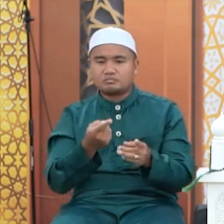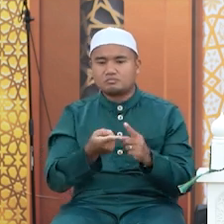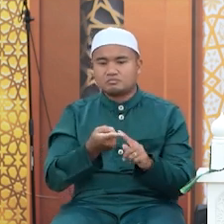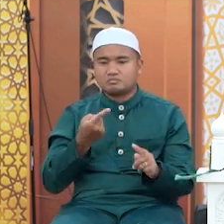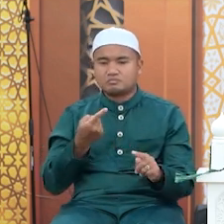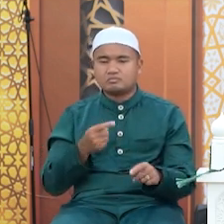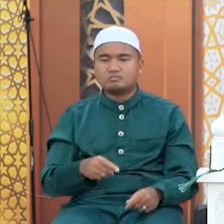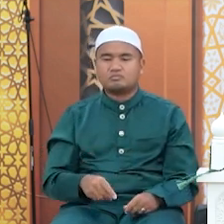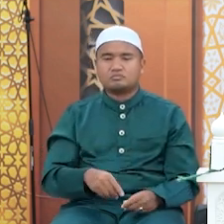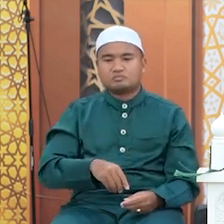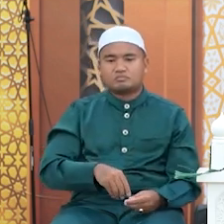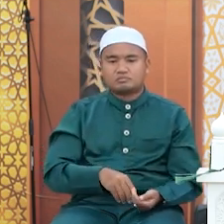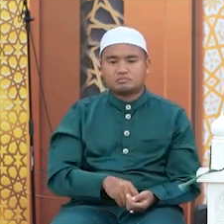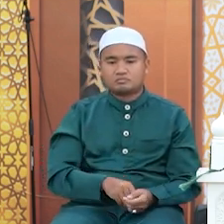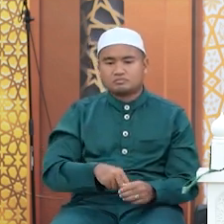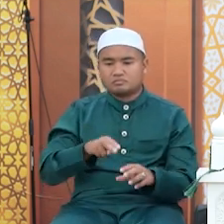Sebahagian besar belum masuk Islam.